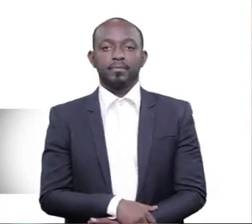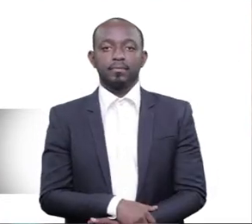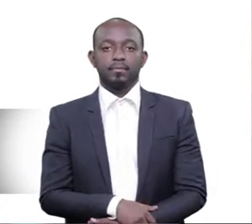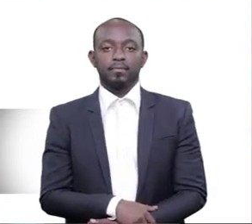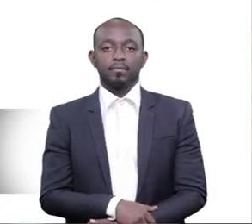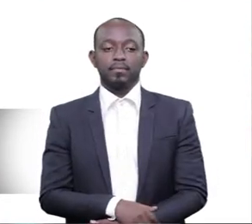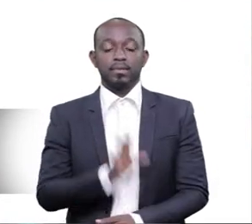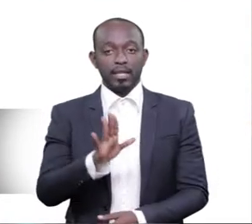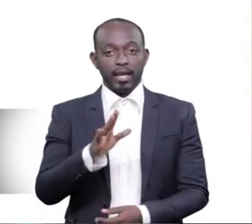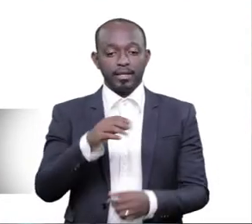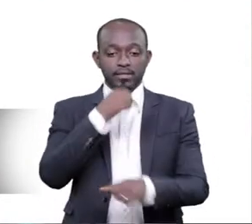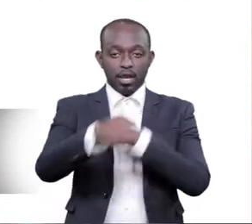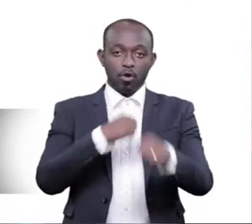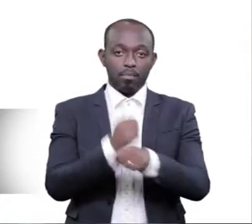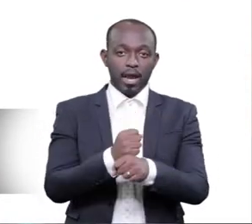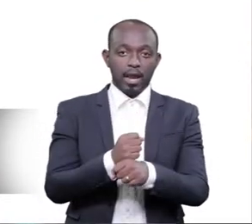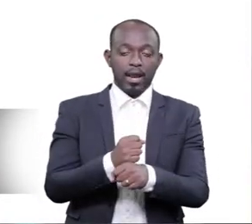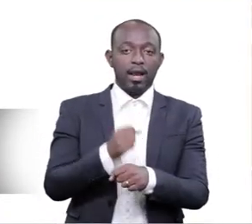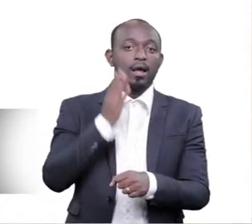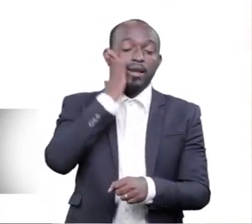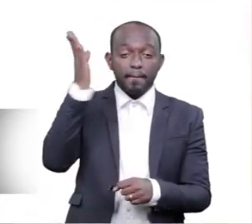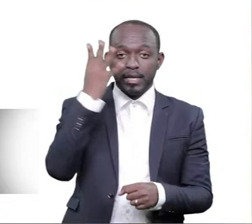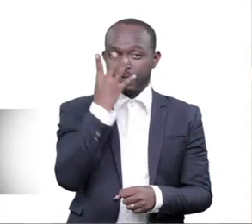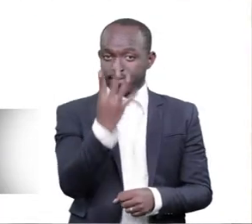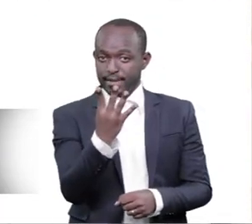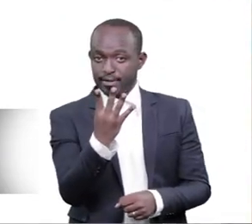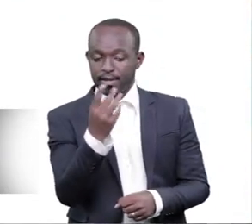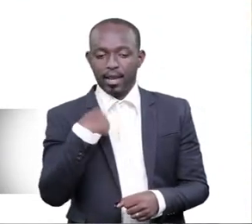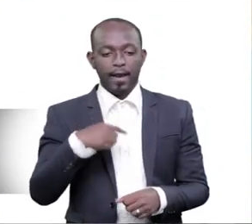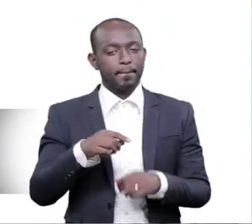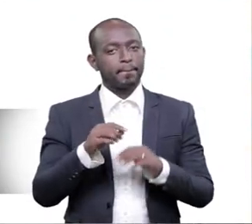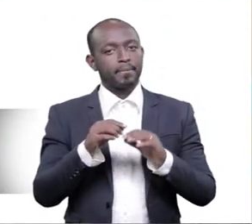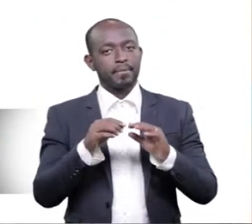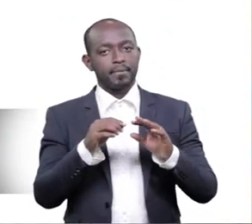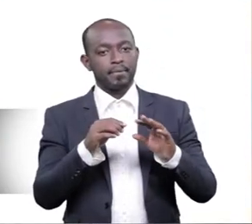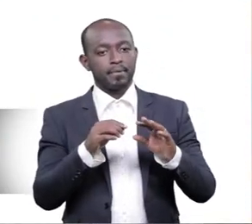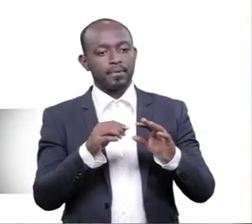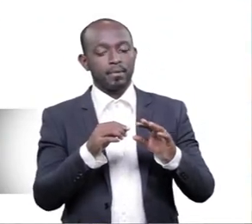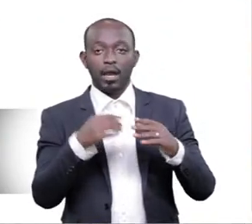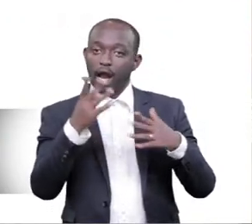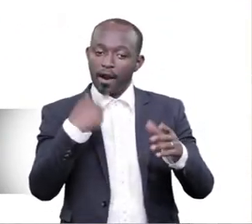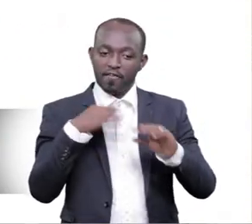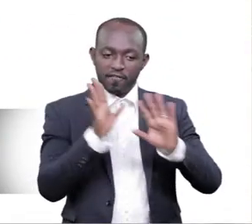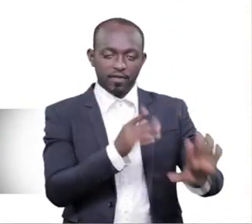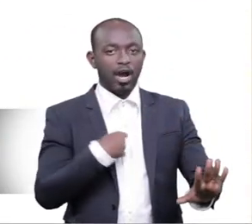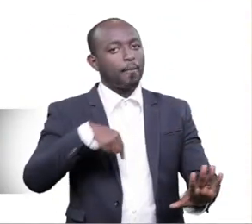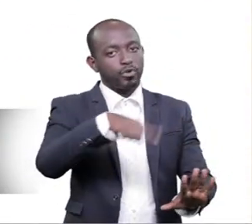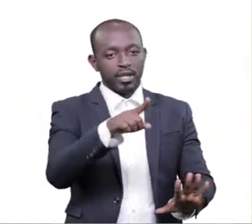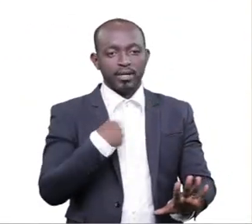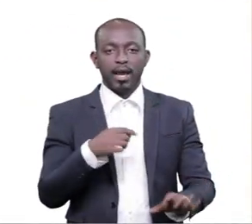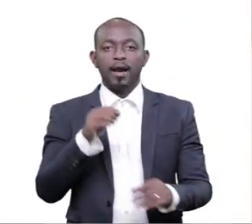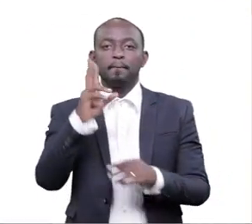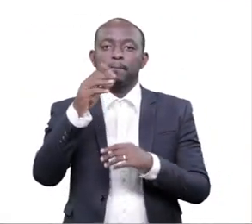ku mwaka n'amezi ane nkamukura ku ibere nkazajya kumukoresha ikizamini amaze amezi abiri ntamwonsa